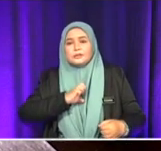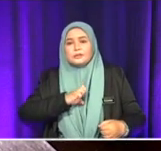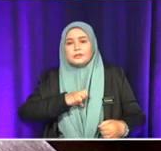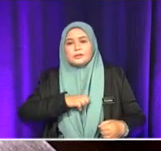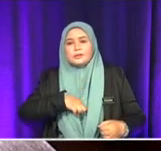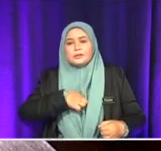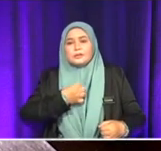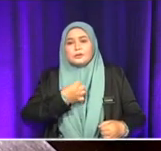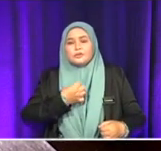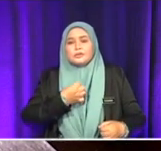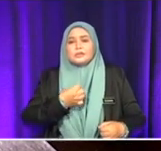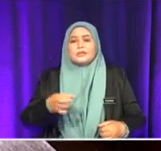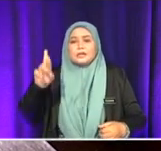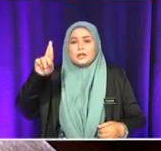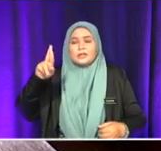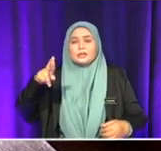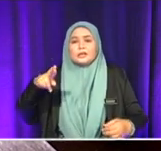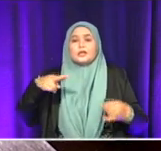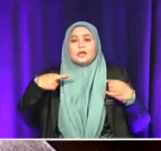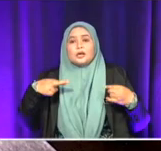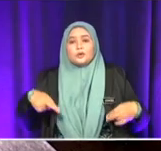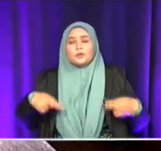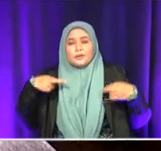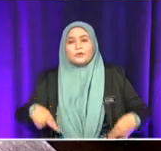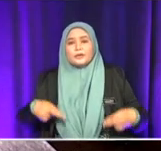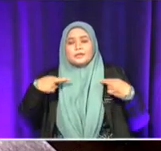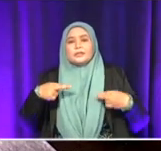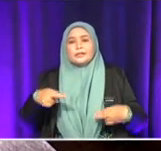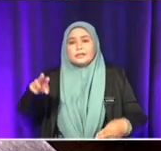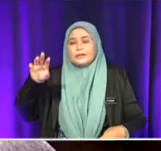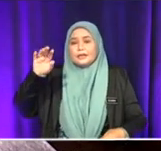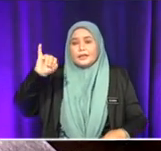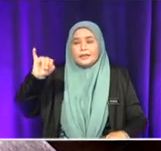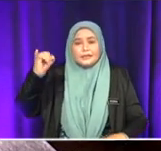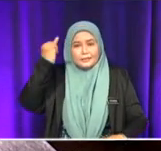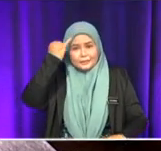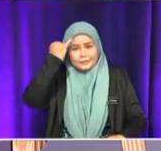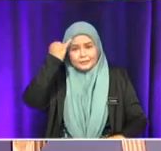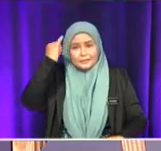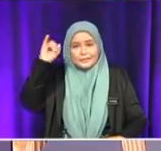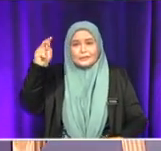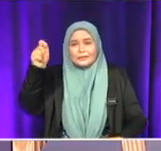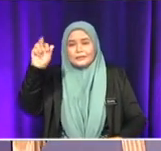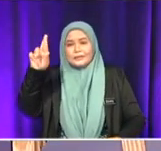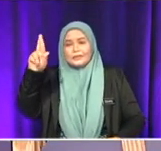rohani dan Ai intelek Ini mesti sejarah SBM